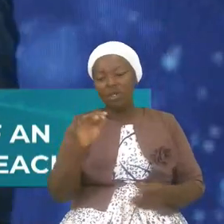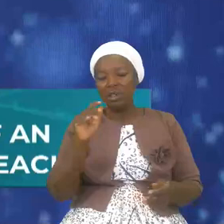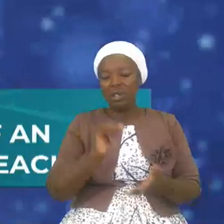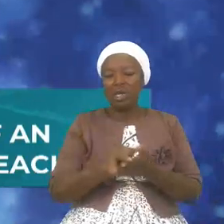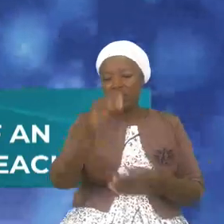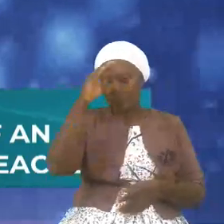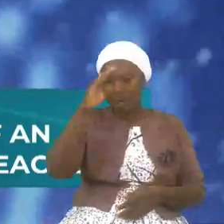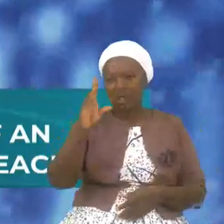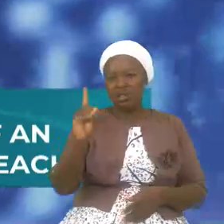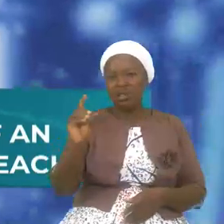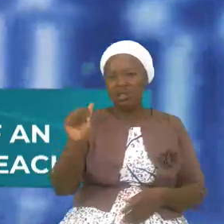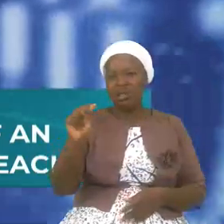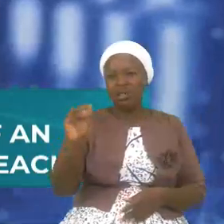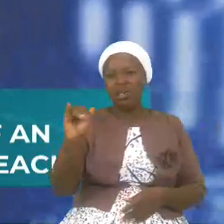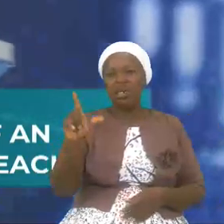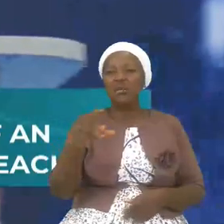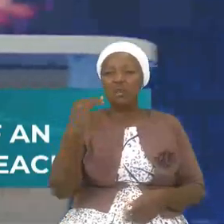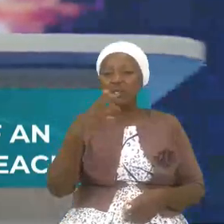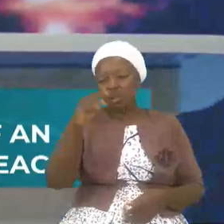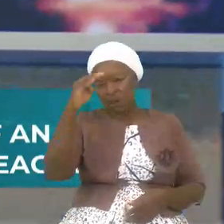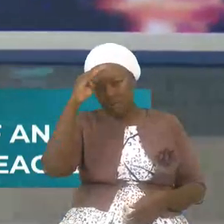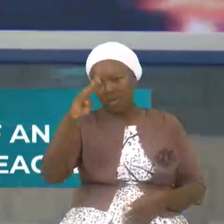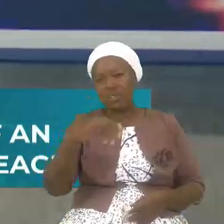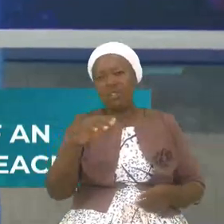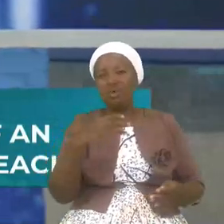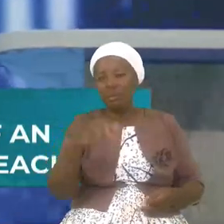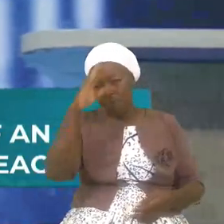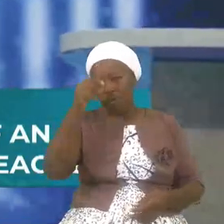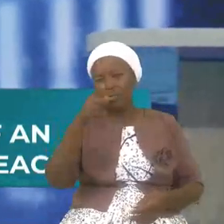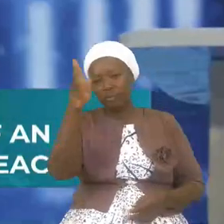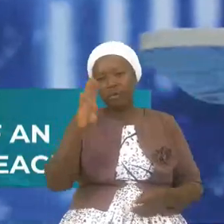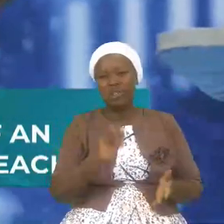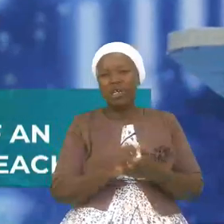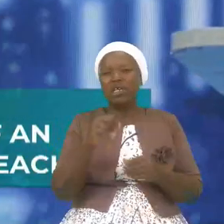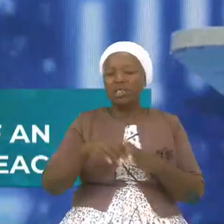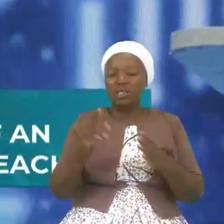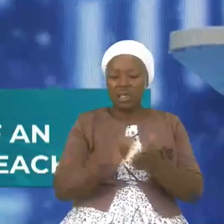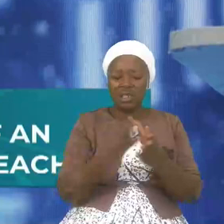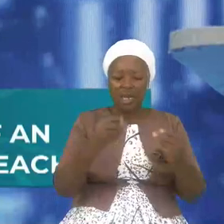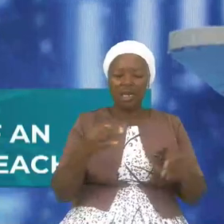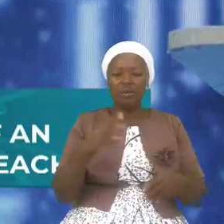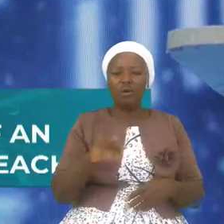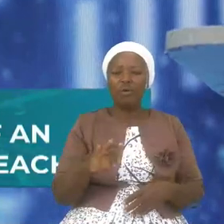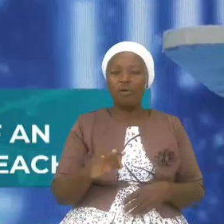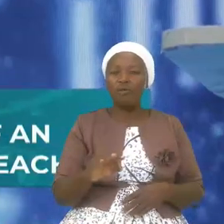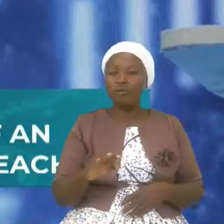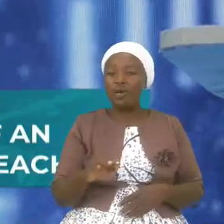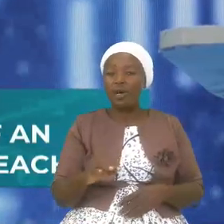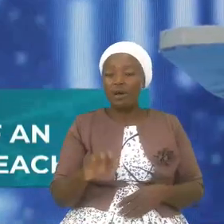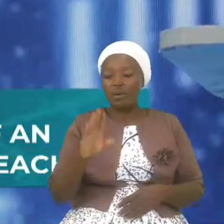une personne équipée en Babylone pour lire